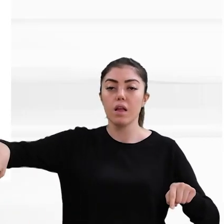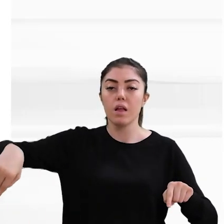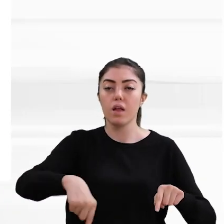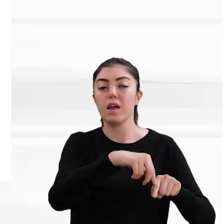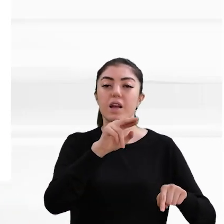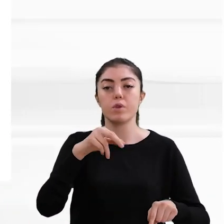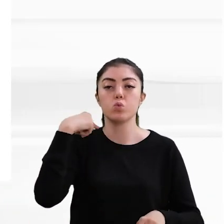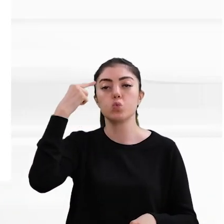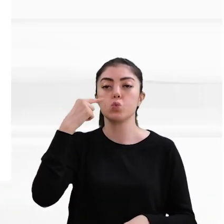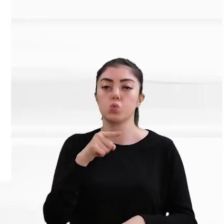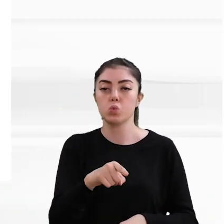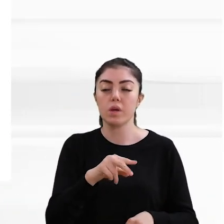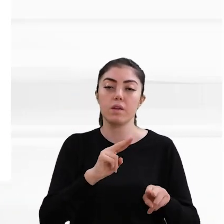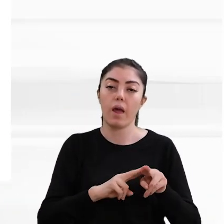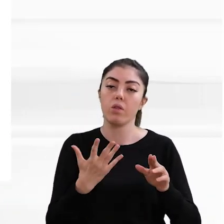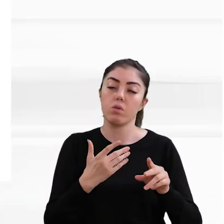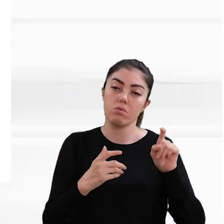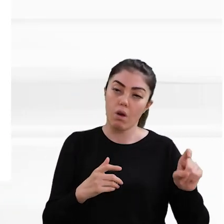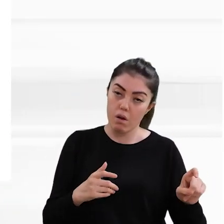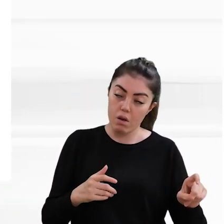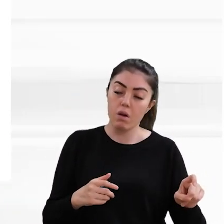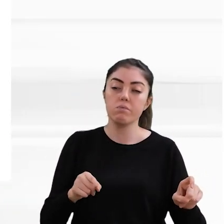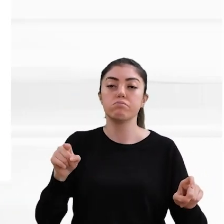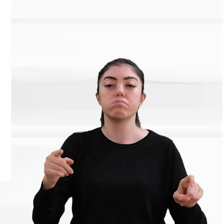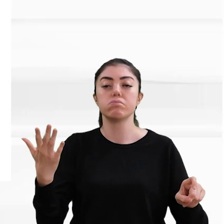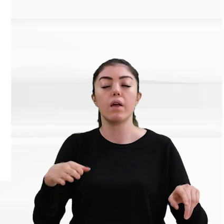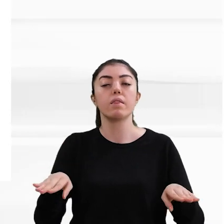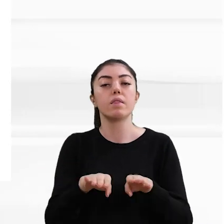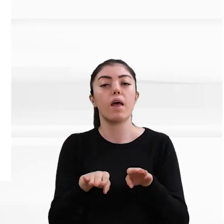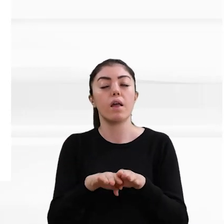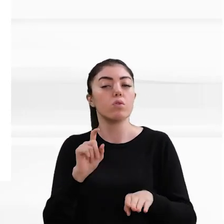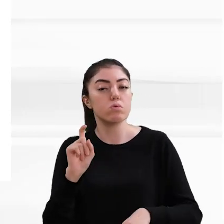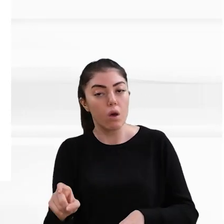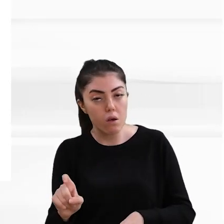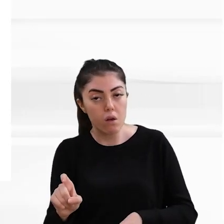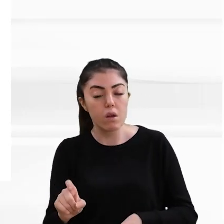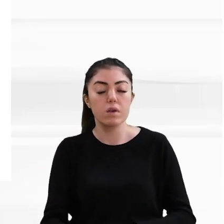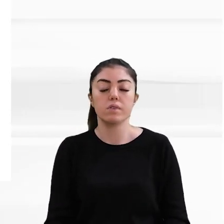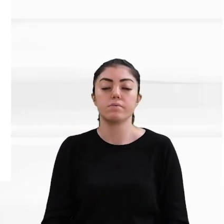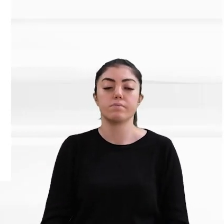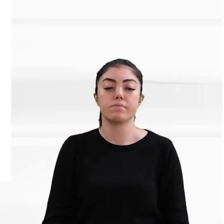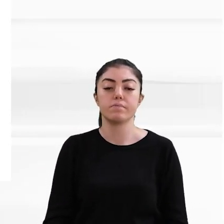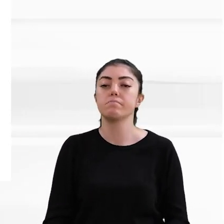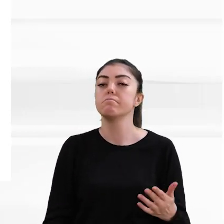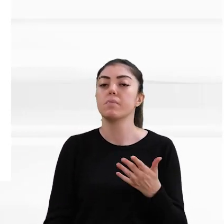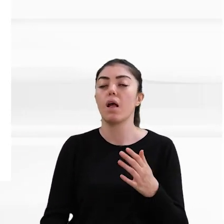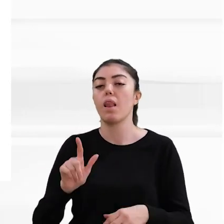hareketidir. Bakın buraya K noktası diyelim. Burası denge noktamız